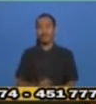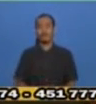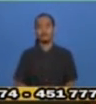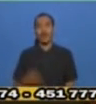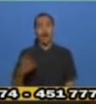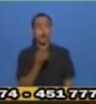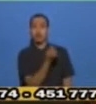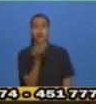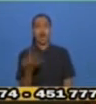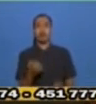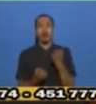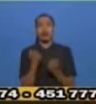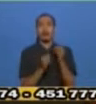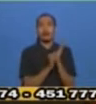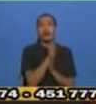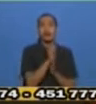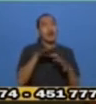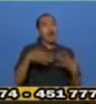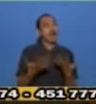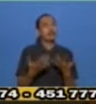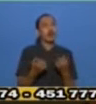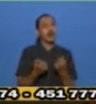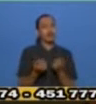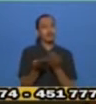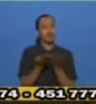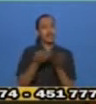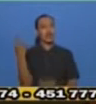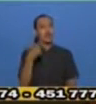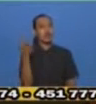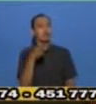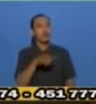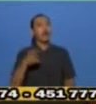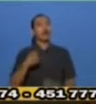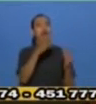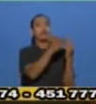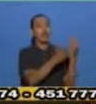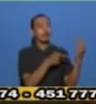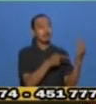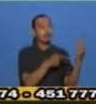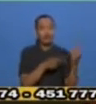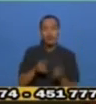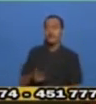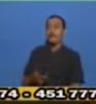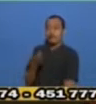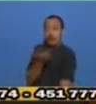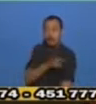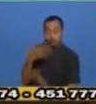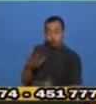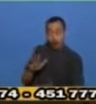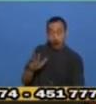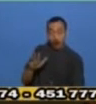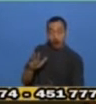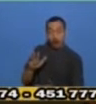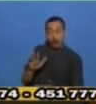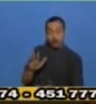bersangkutan sudah divaksin atau belum dan sebagainya. Ini tidak kemudian membedakan bahwa mereka yang rentan, yang